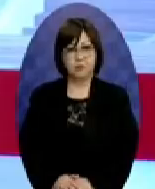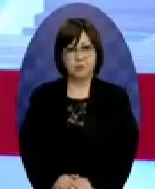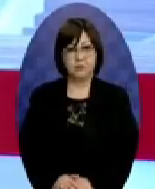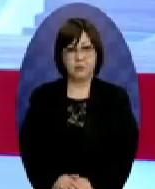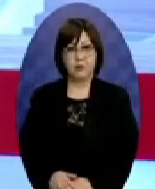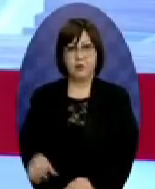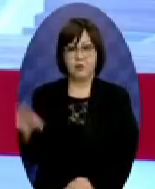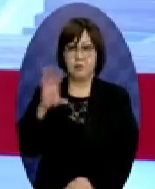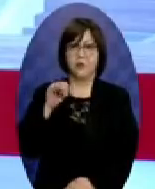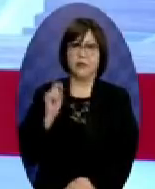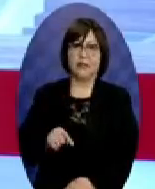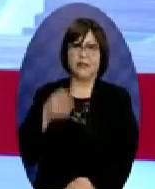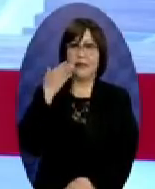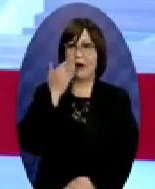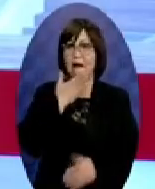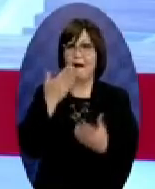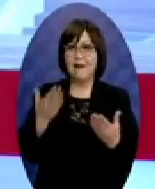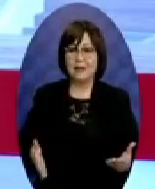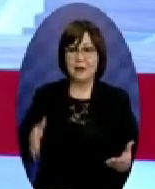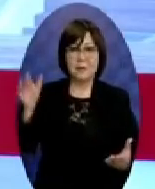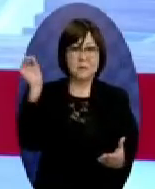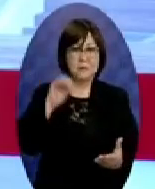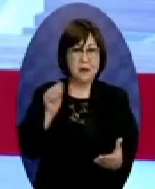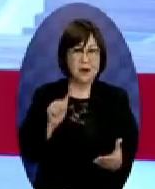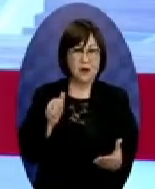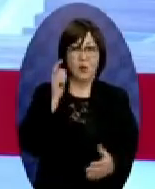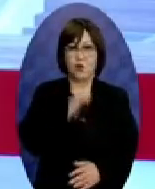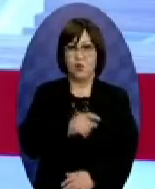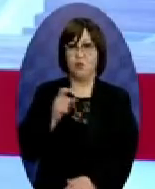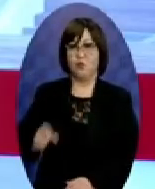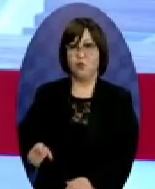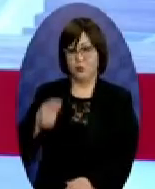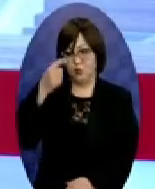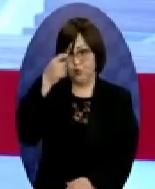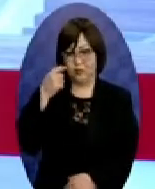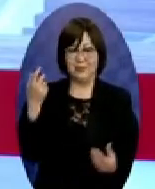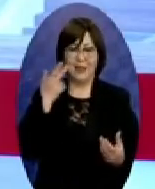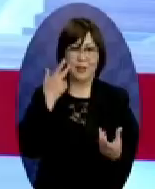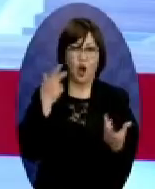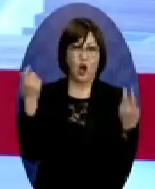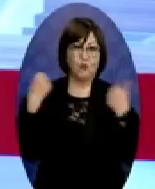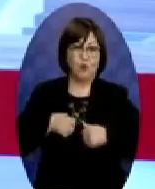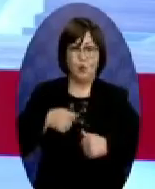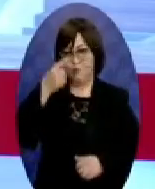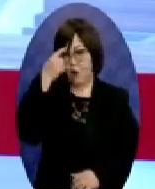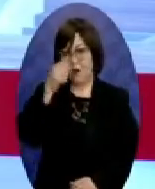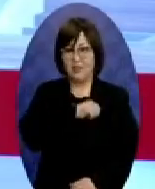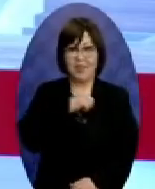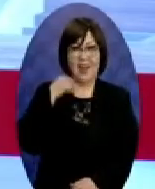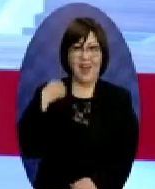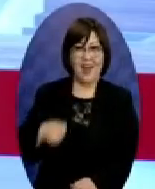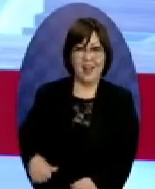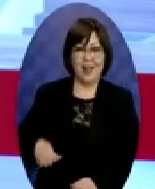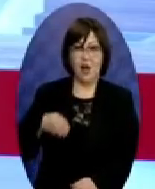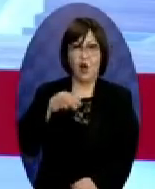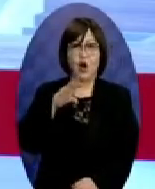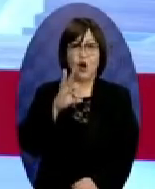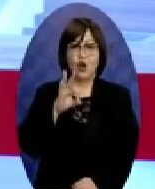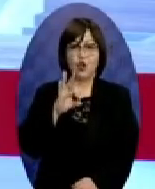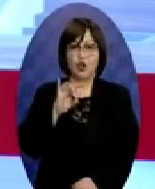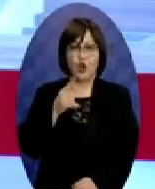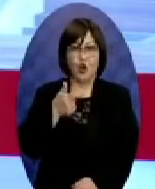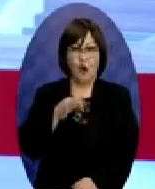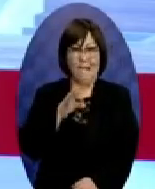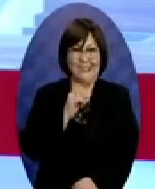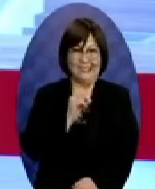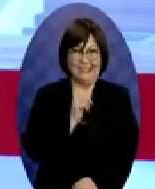Зөвхөн бид энэ удаад сар шинэ баярын золголт хийх бүхний өмсдөг гоёл болох Монгол дэл за түүнийг торгон хэрэг одоо түүний торгыг хэрхэн